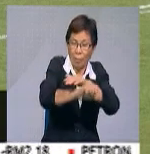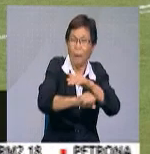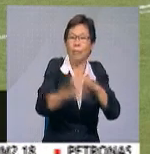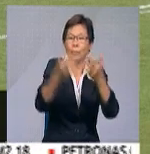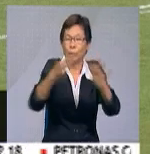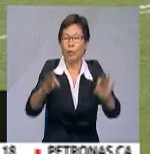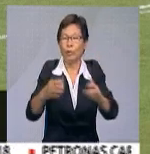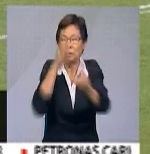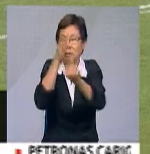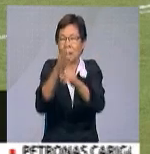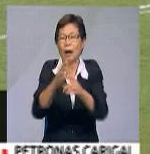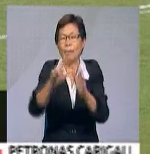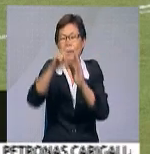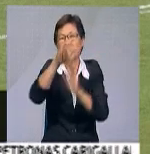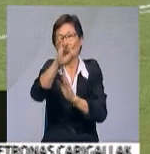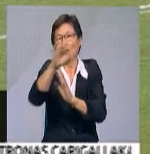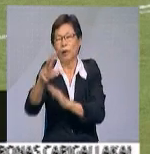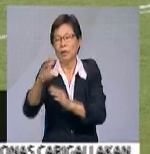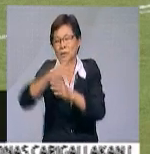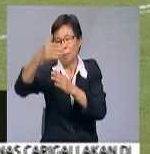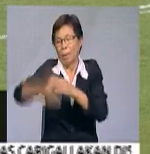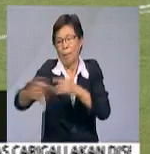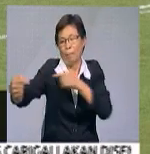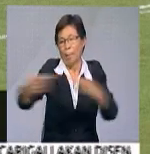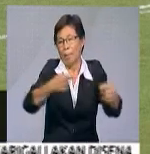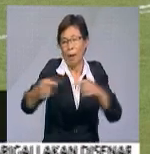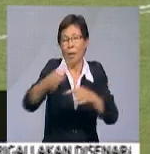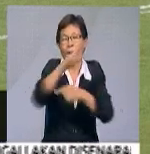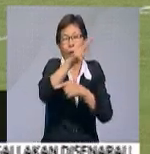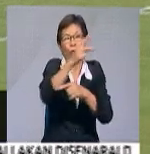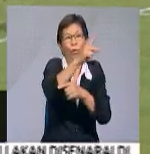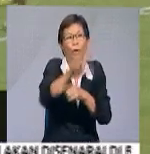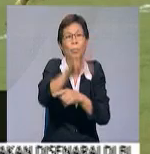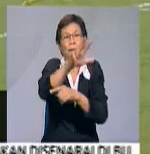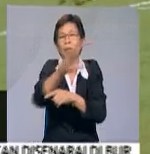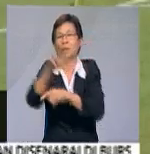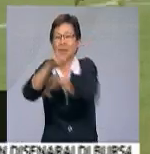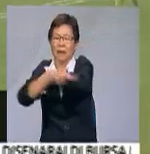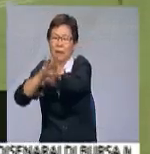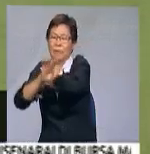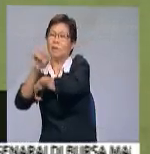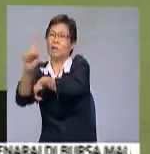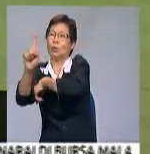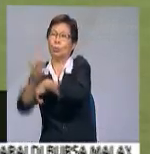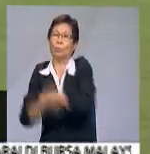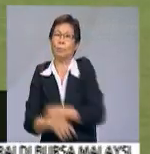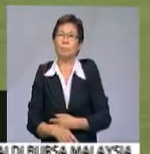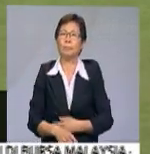ke-83 sekaligus menamatkan permainan dengan Kuala Lumpur 3 Negeri 9-1.